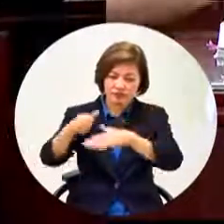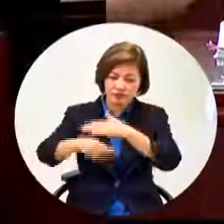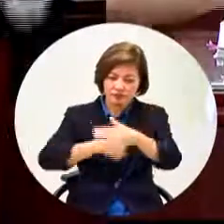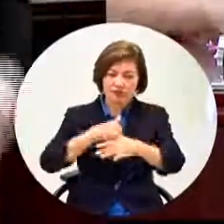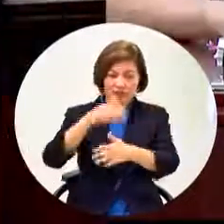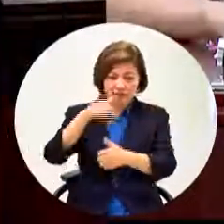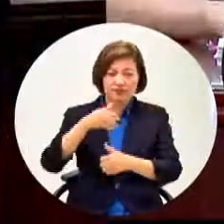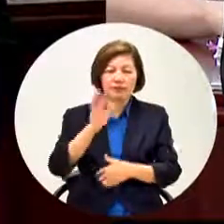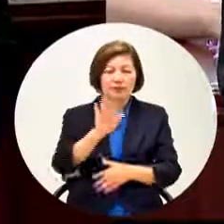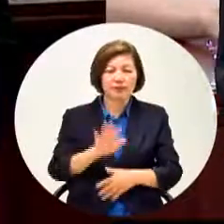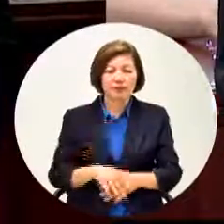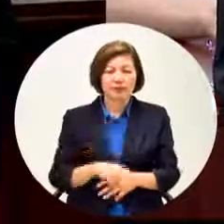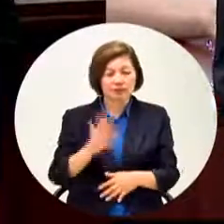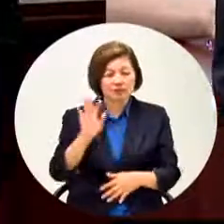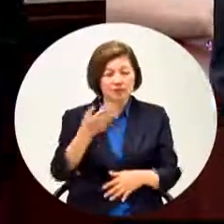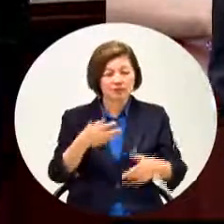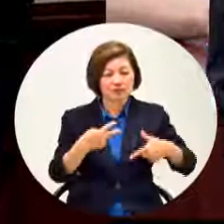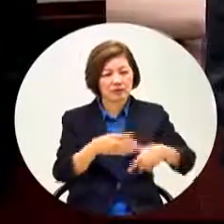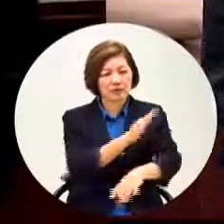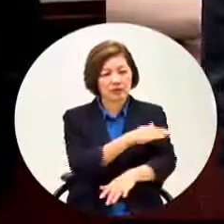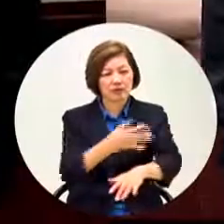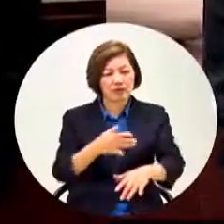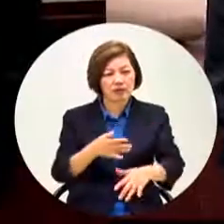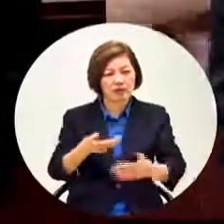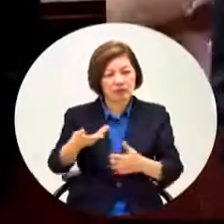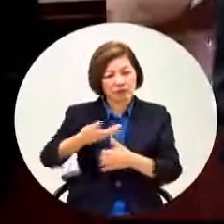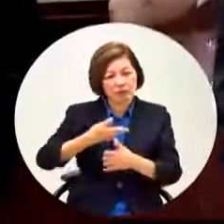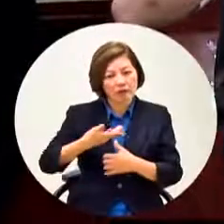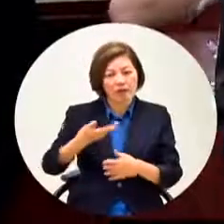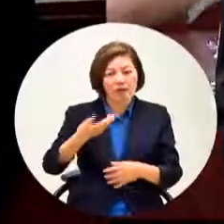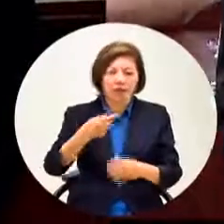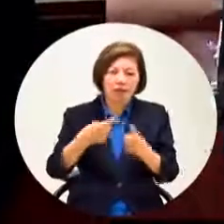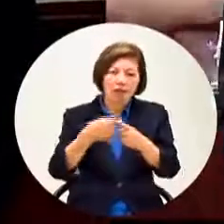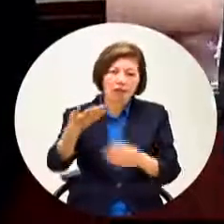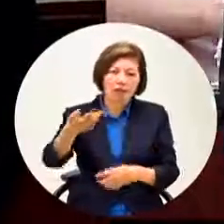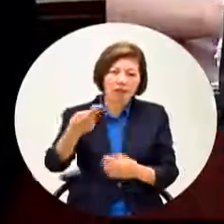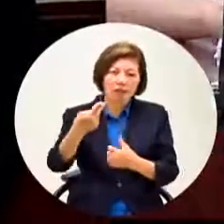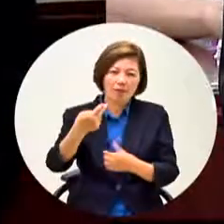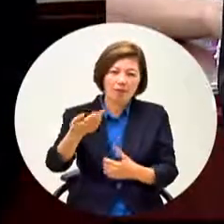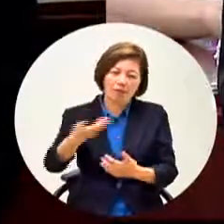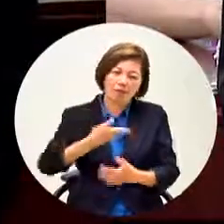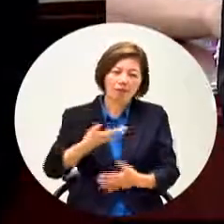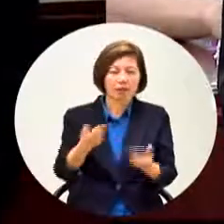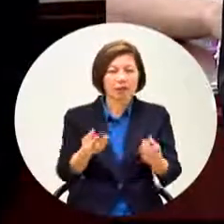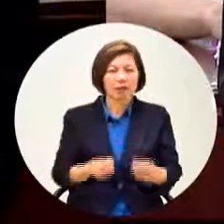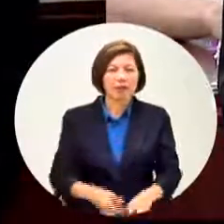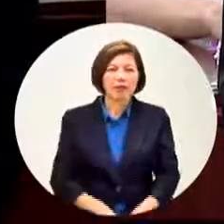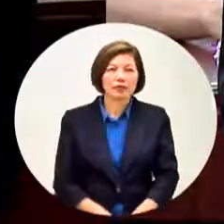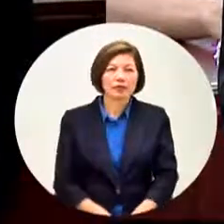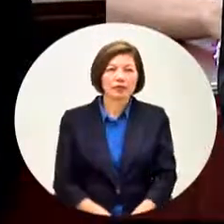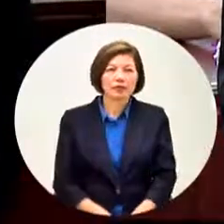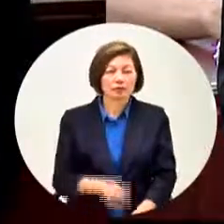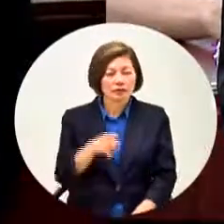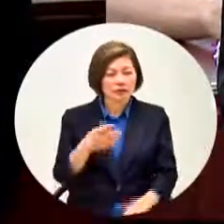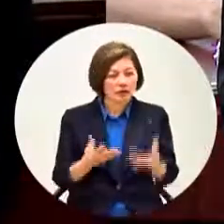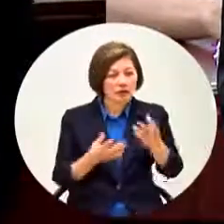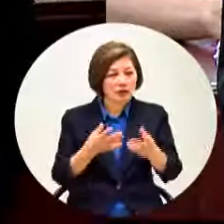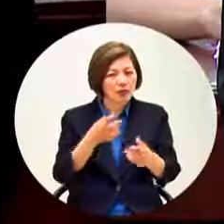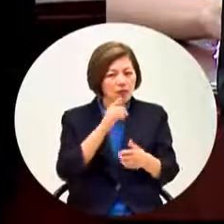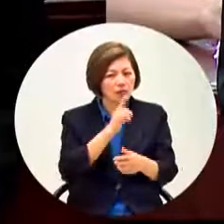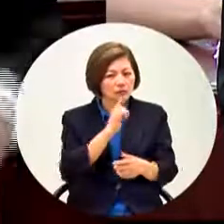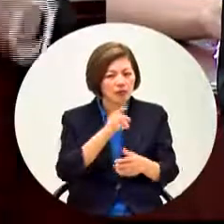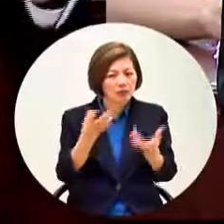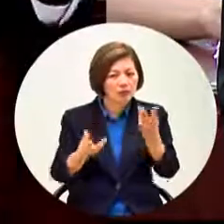是阁分配无到，啊！就像我讲的，恁是毋是会当甲我讲的这个比例，应该按有一